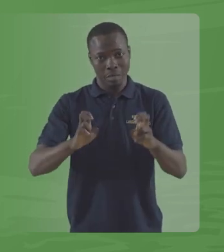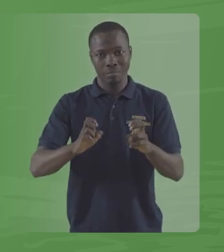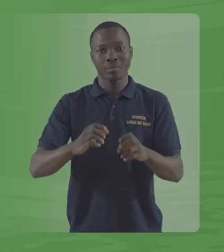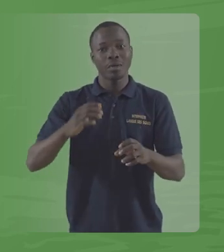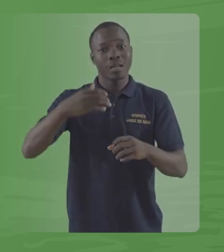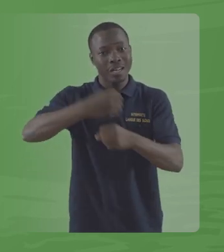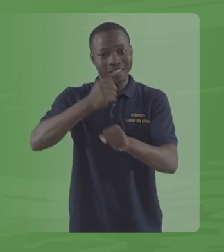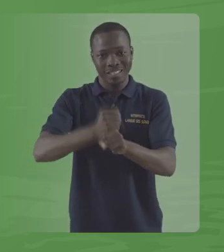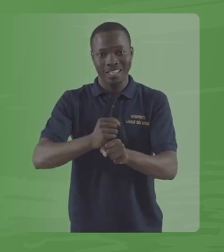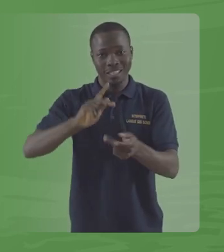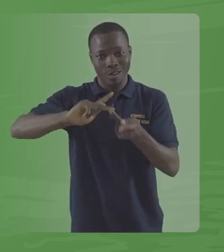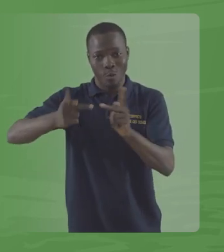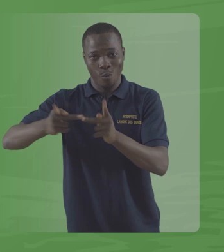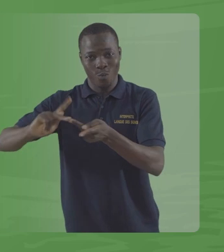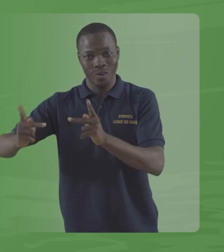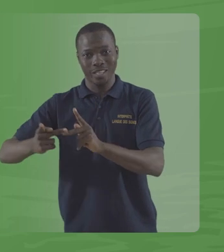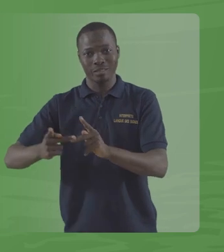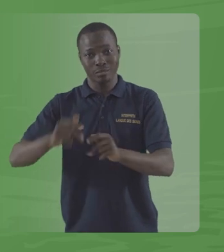des protéines.